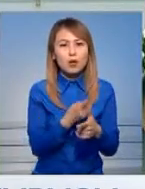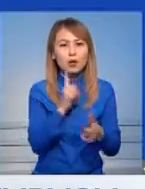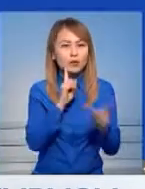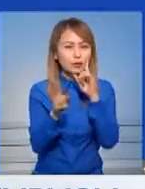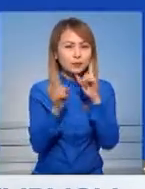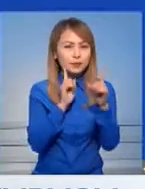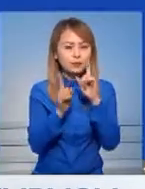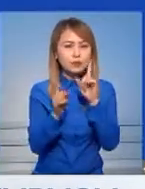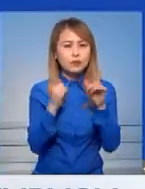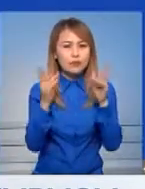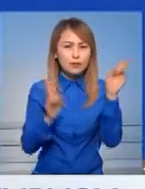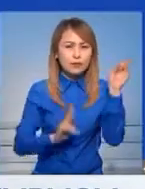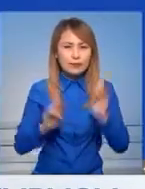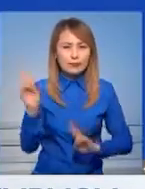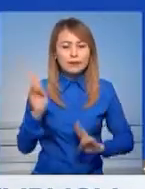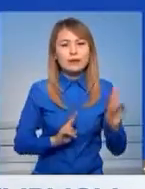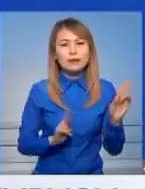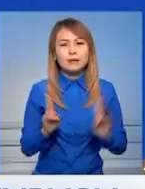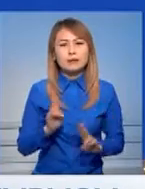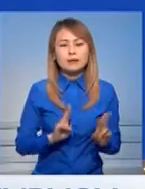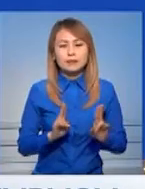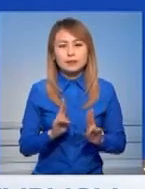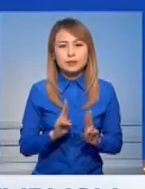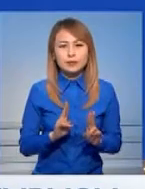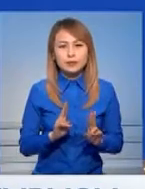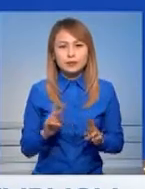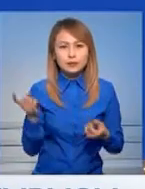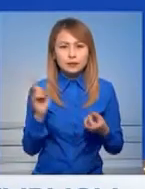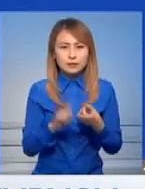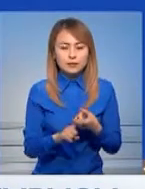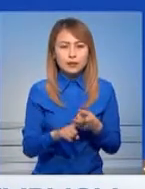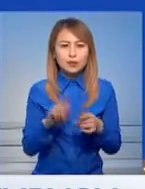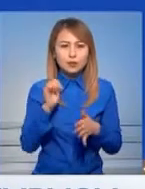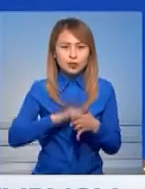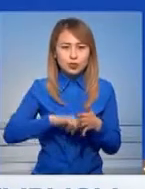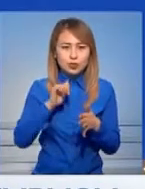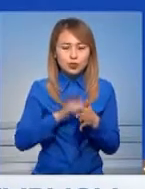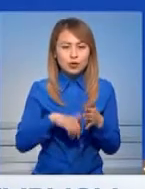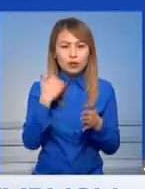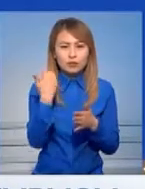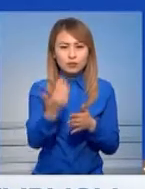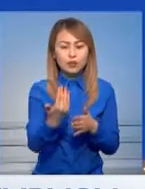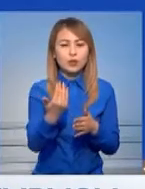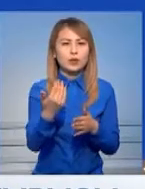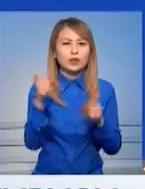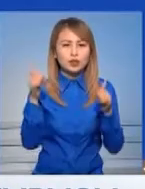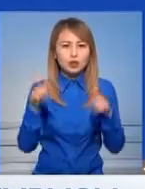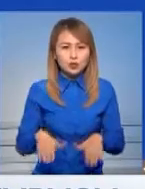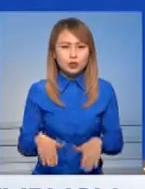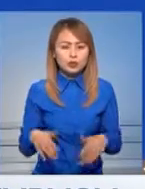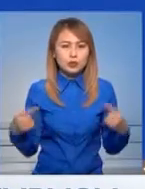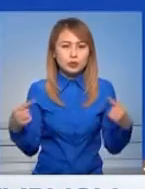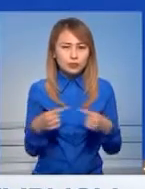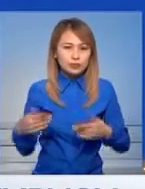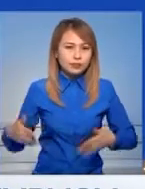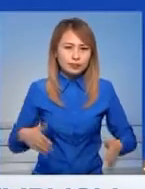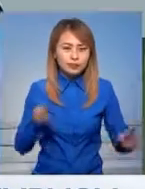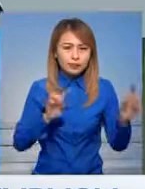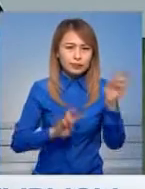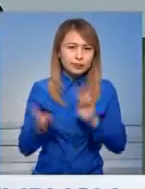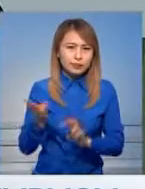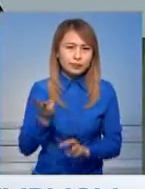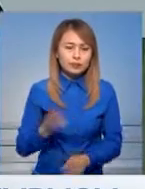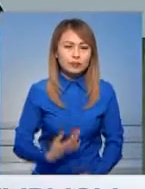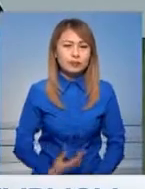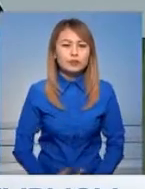арасында дәстүрлі құндылықтарының құнсызданудың себебін айқындап, оларды шешудің жолдарын іздестіруіміз